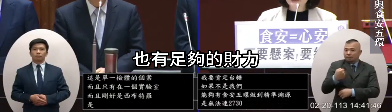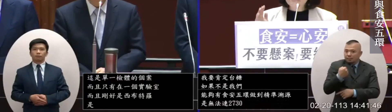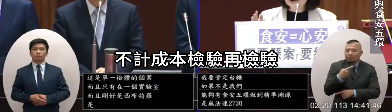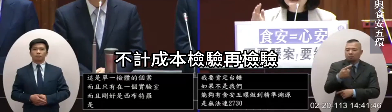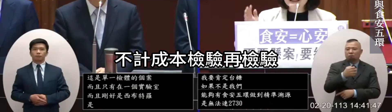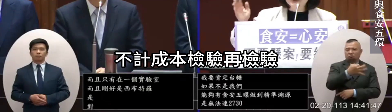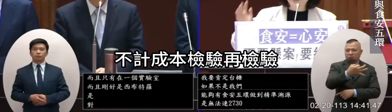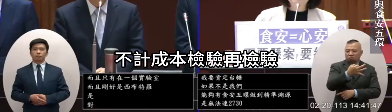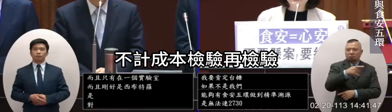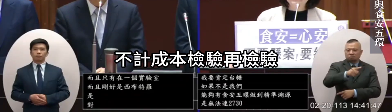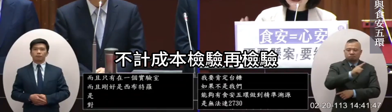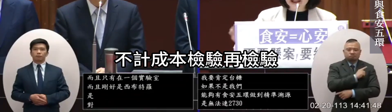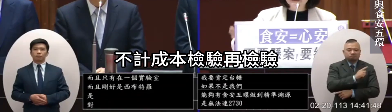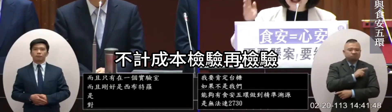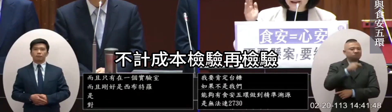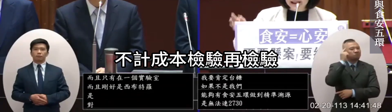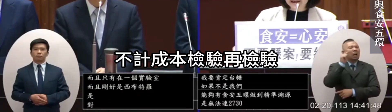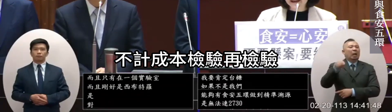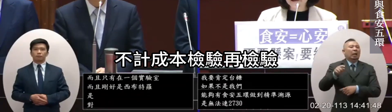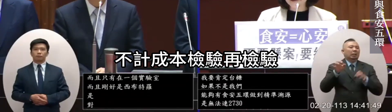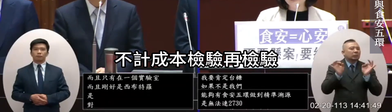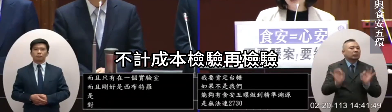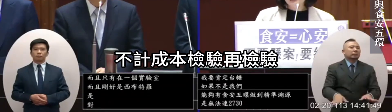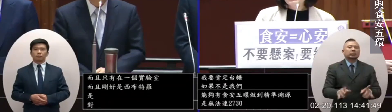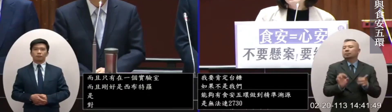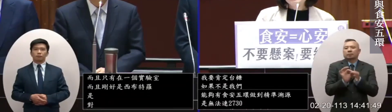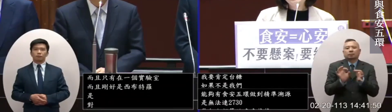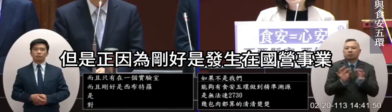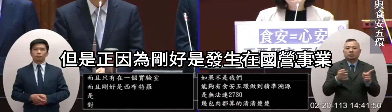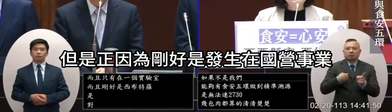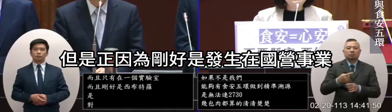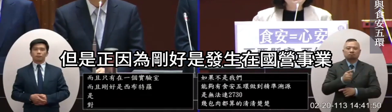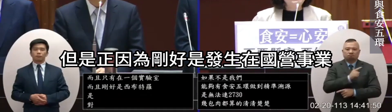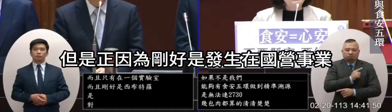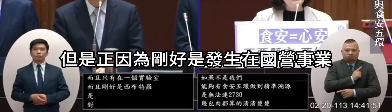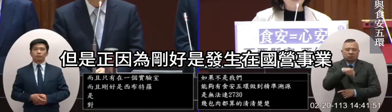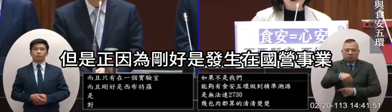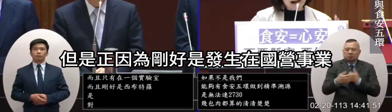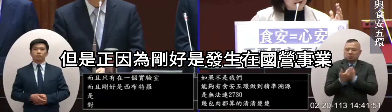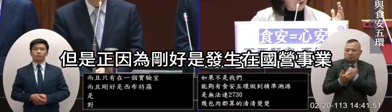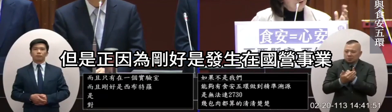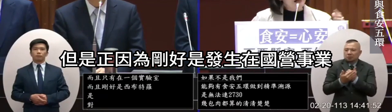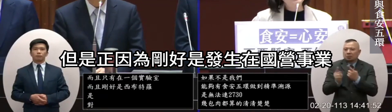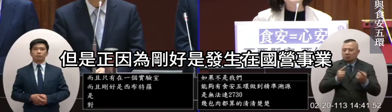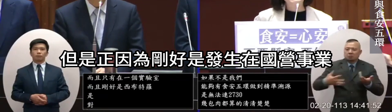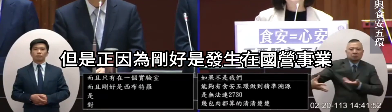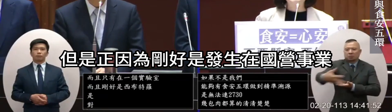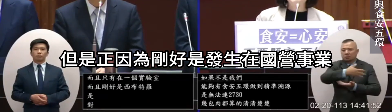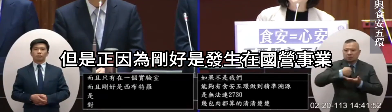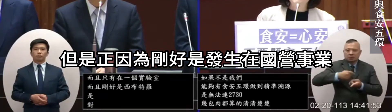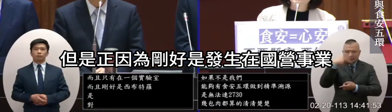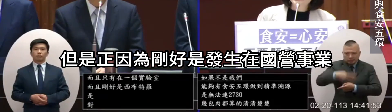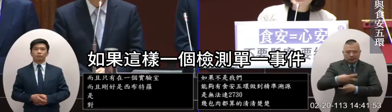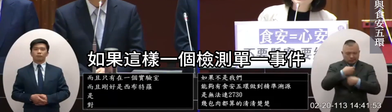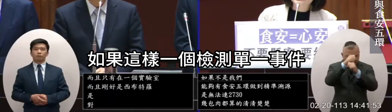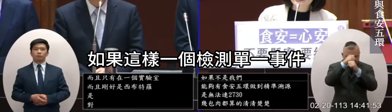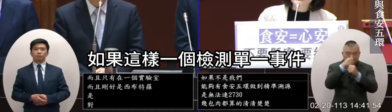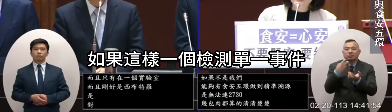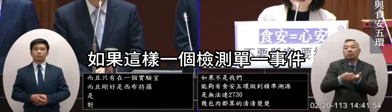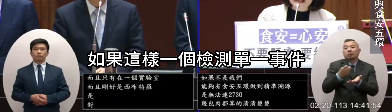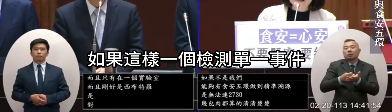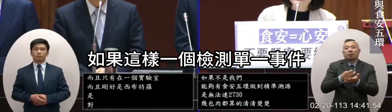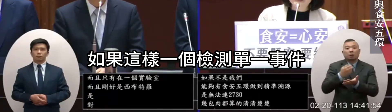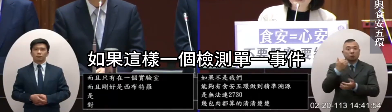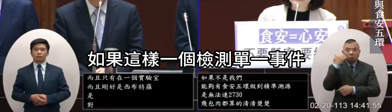力。不计成本，检验再检验。但是正因为刚好是发生在国营事业，如果